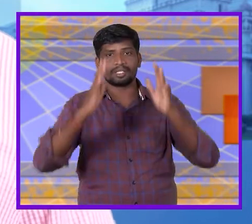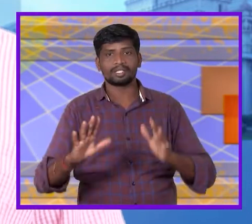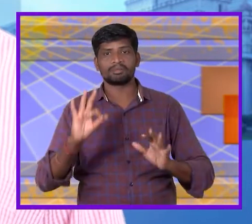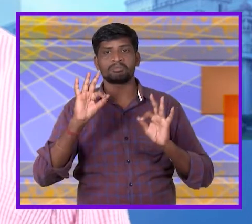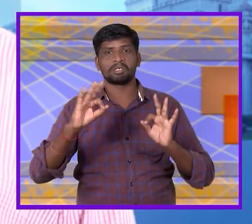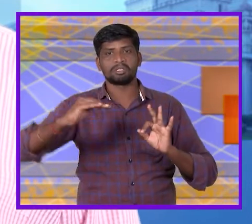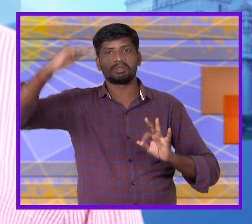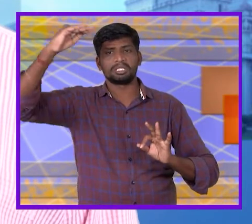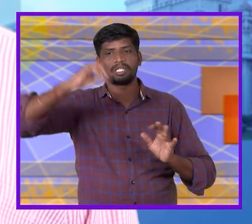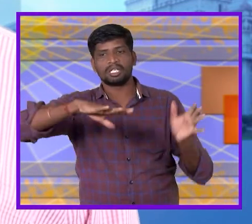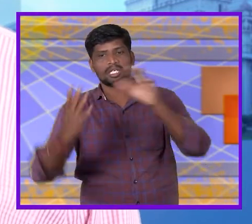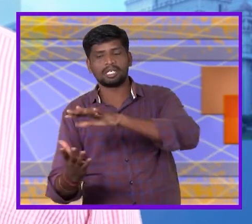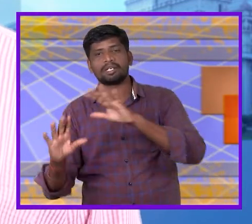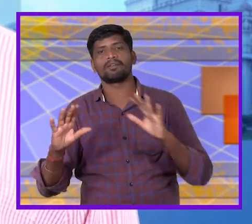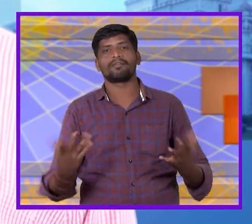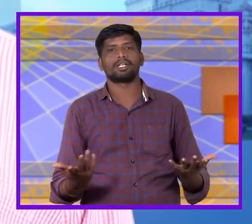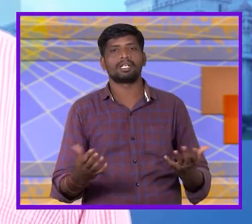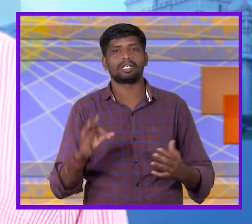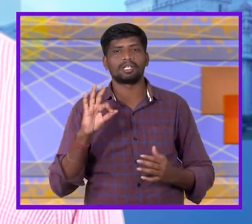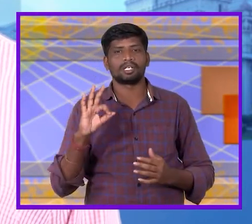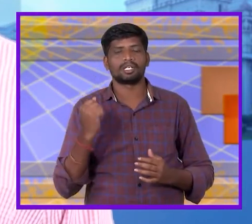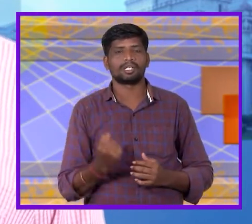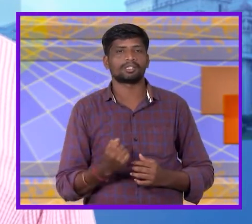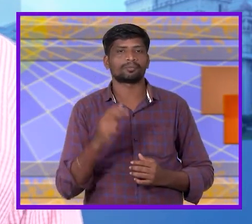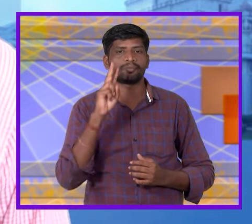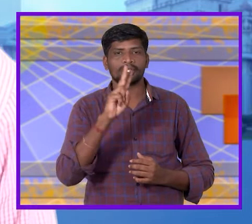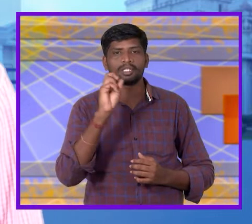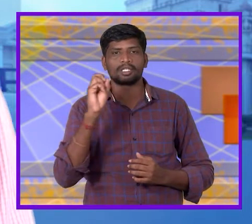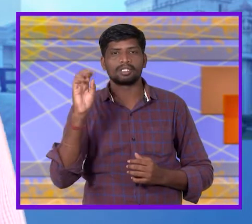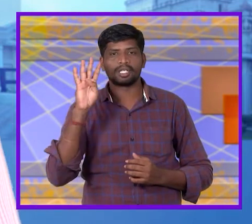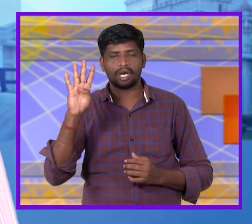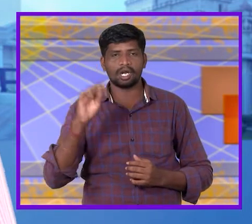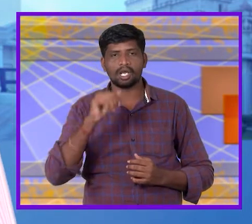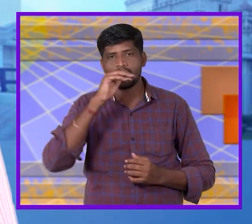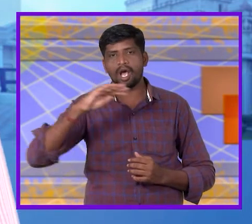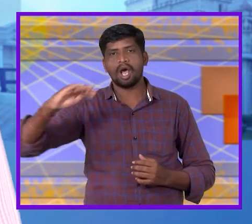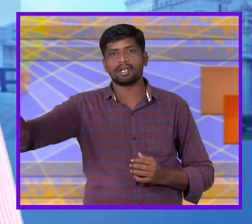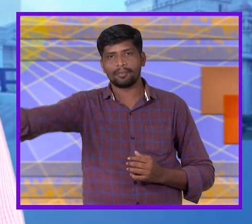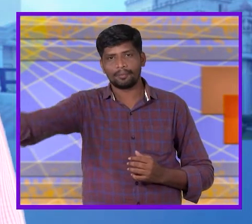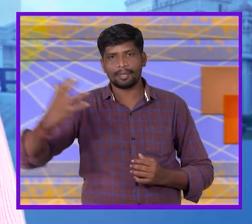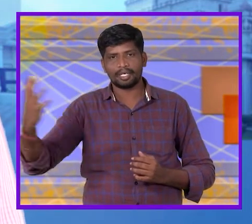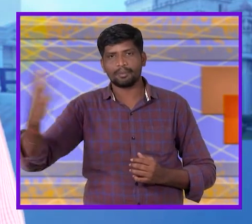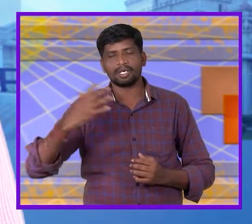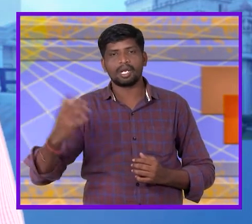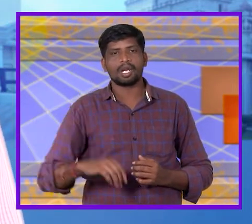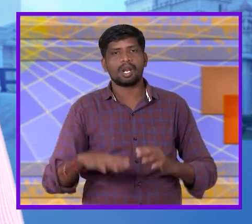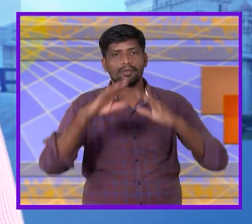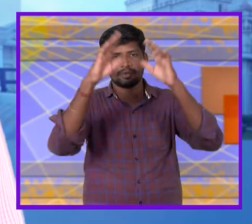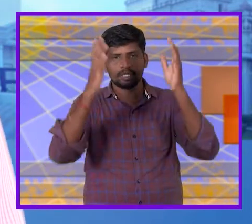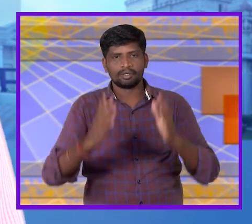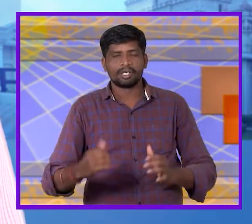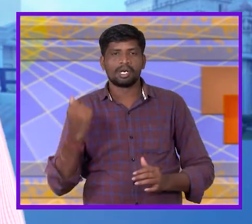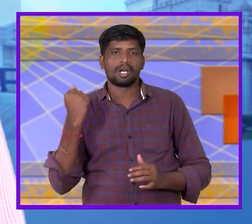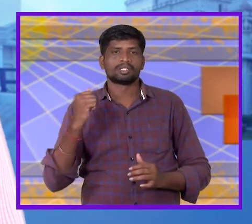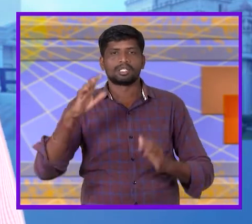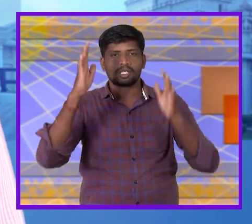என்று நாமெல்லாம் பெருமை கொள்ளக்கூடிய விதத்தில் 2004 வந்த அந்த ஆழிப்பேரலையால் அசைக்க முடியாத அளவுக்கு